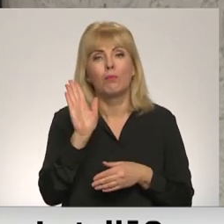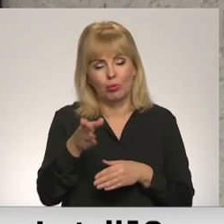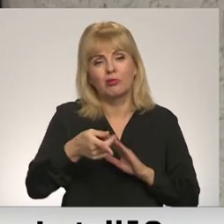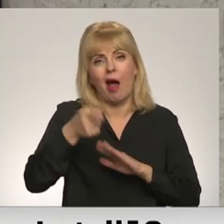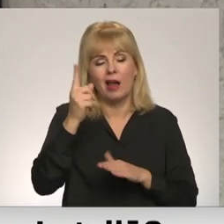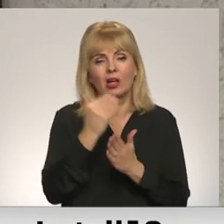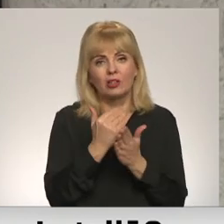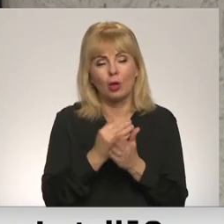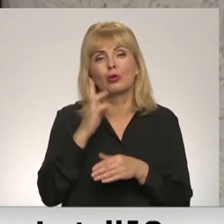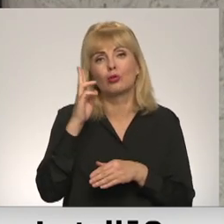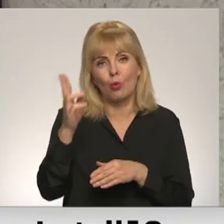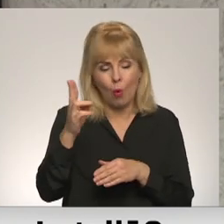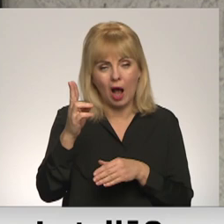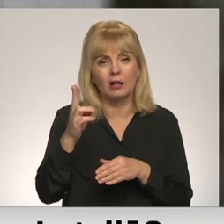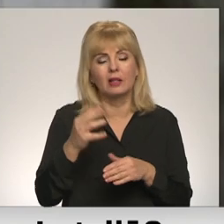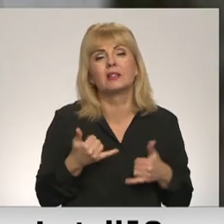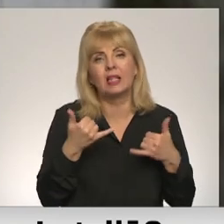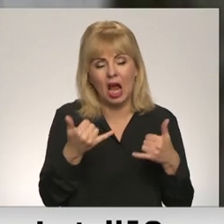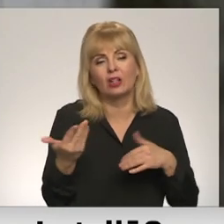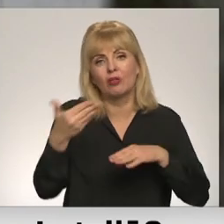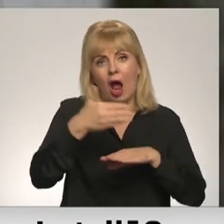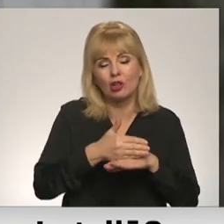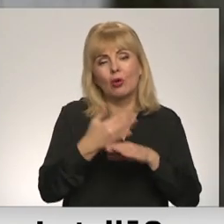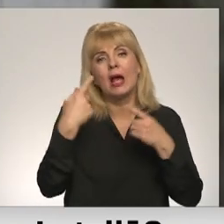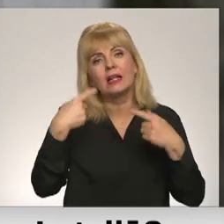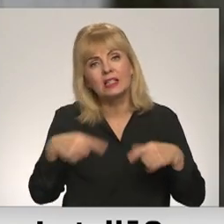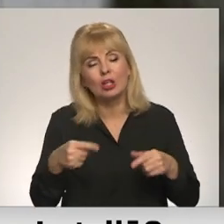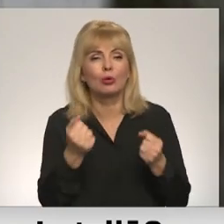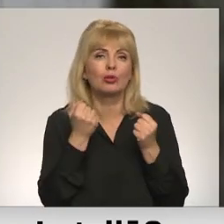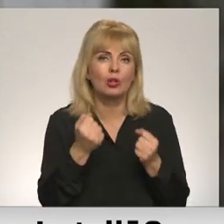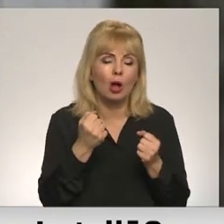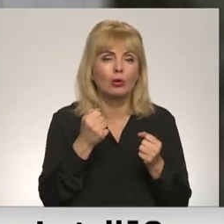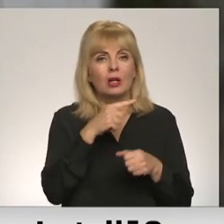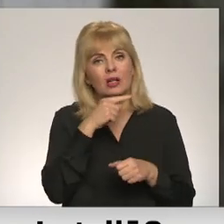soli šādu lēmumu respektēt un aizstāt tos ar citu saturu Krievu valodā.